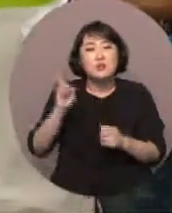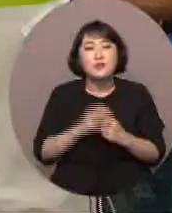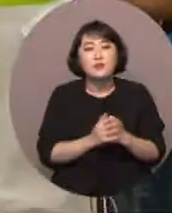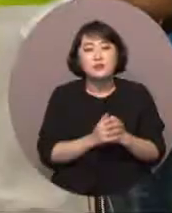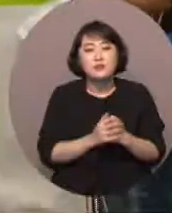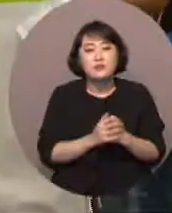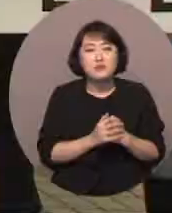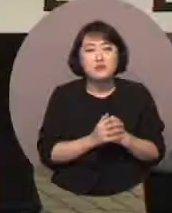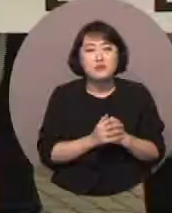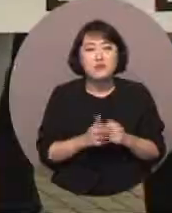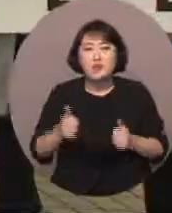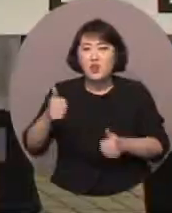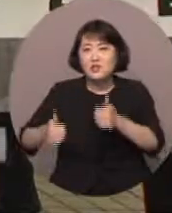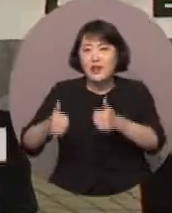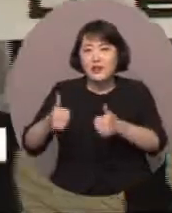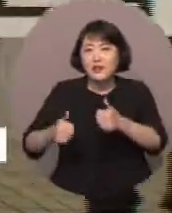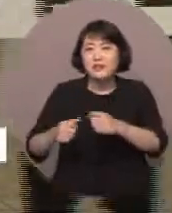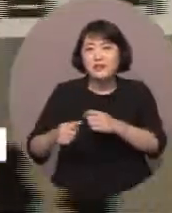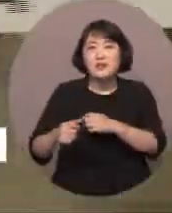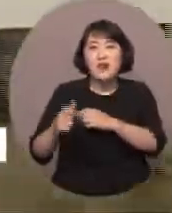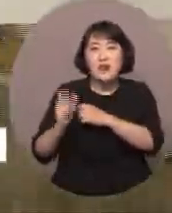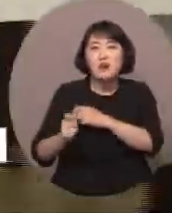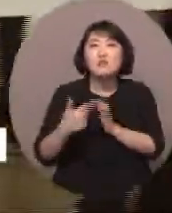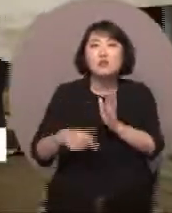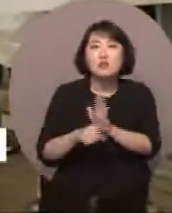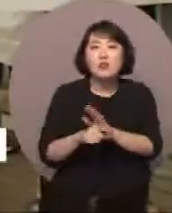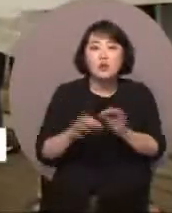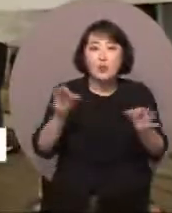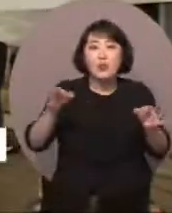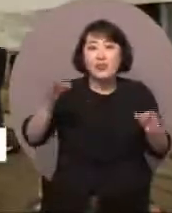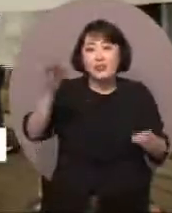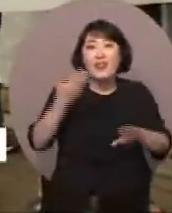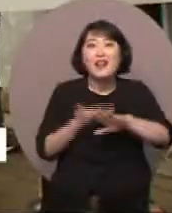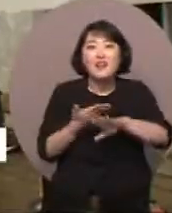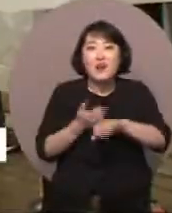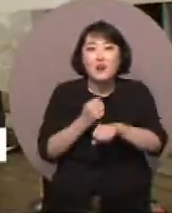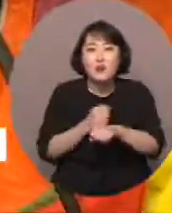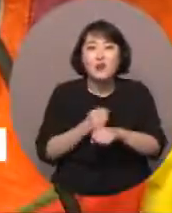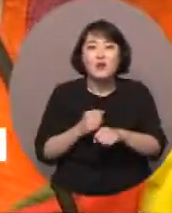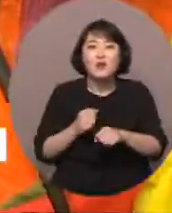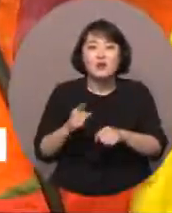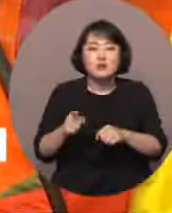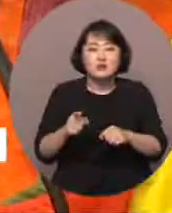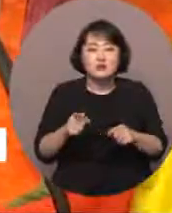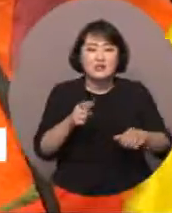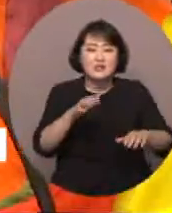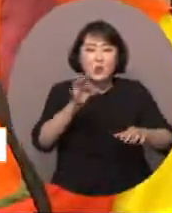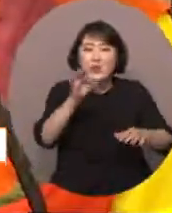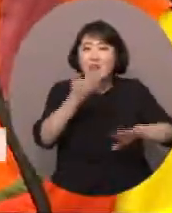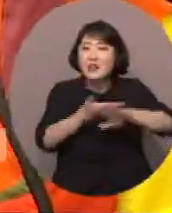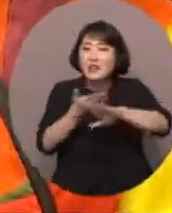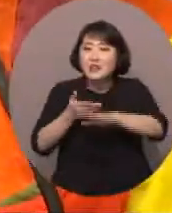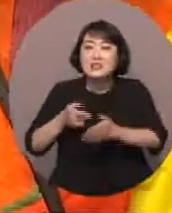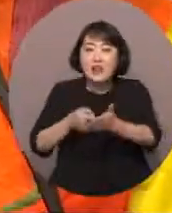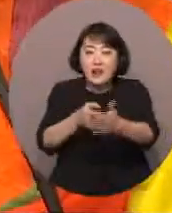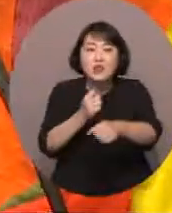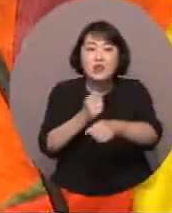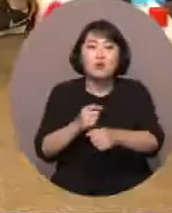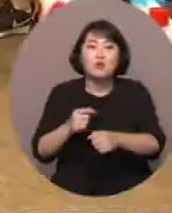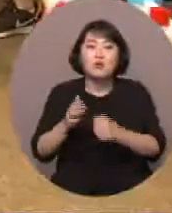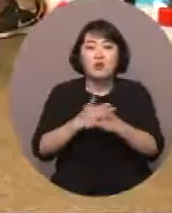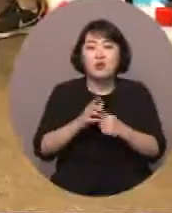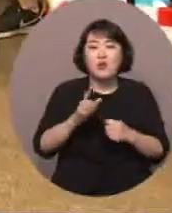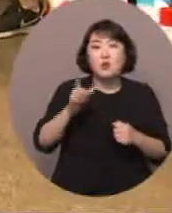농림축산식품부는 낙농가의 경쟁력 강화를 위해 차등 가격제 등 낙농제도 개선안을 강행하겠다고 밝혀 낙농가의 납품 거부